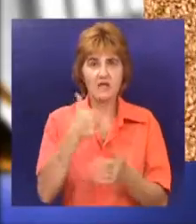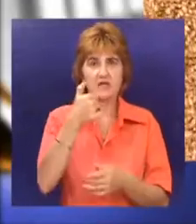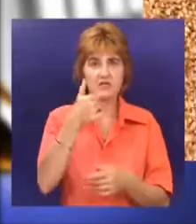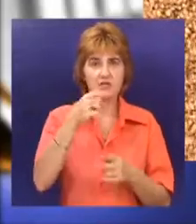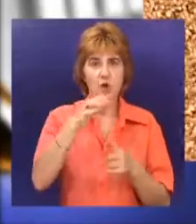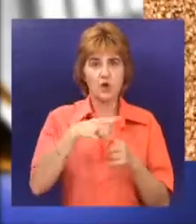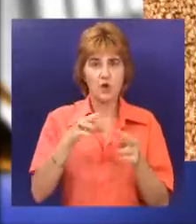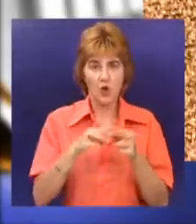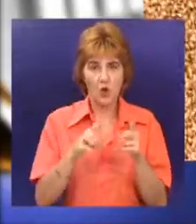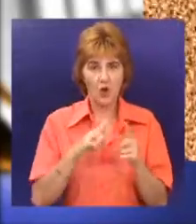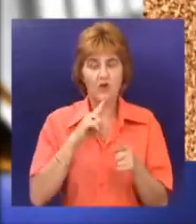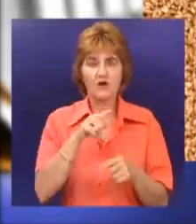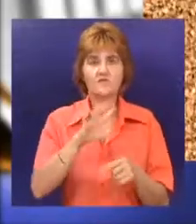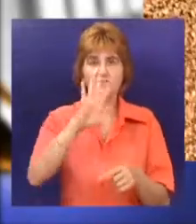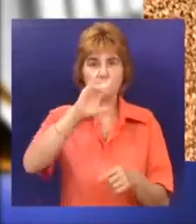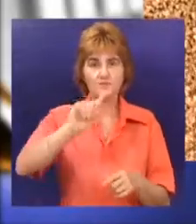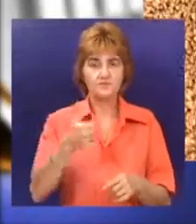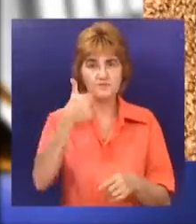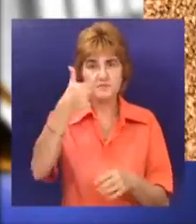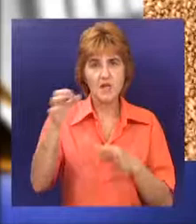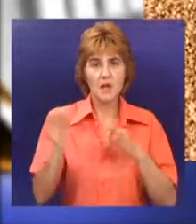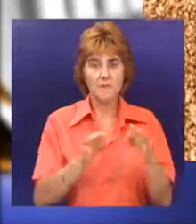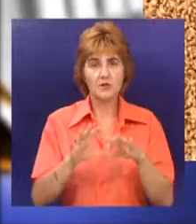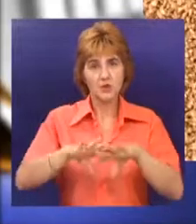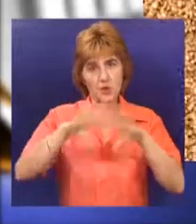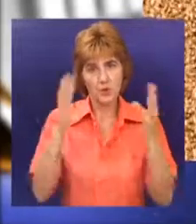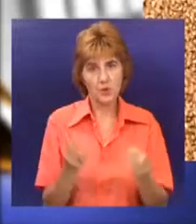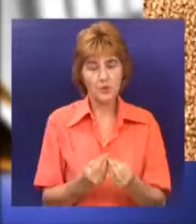odnosno 5,1% od predviđene ukupne količine roda.